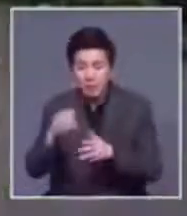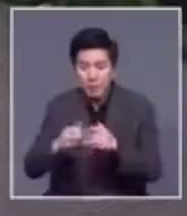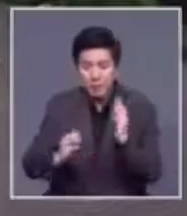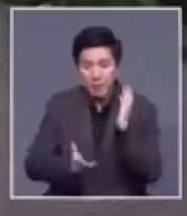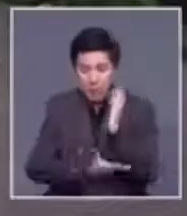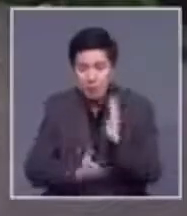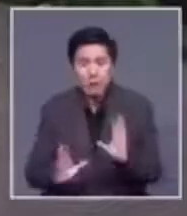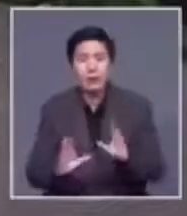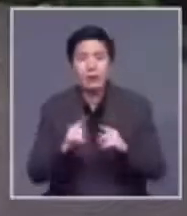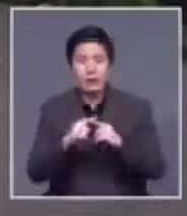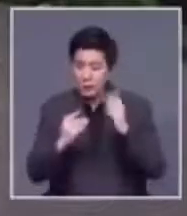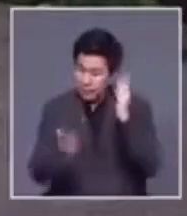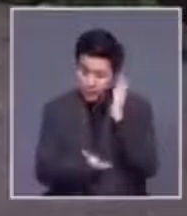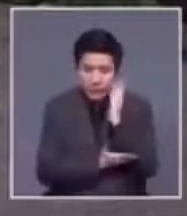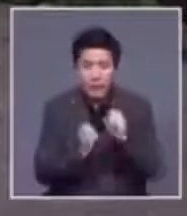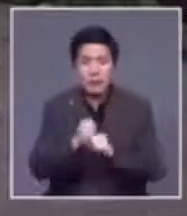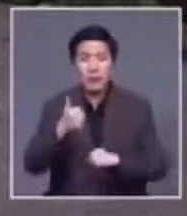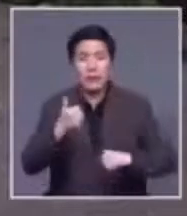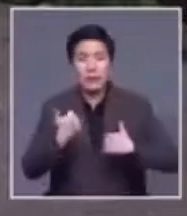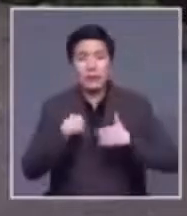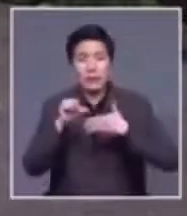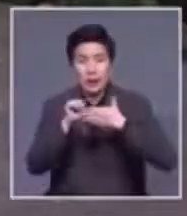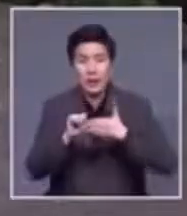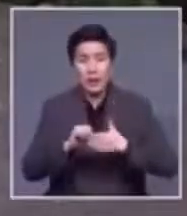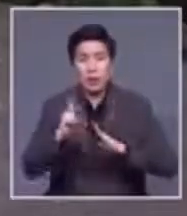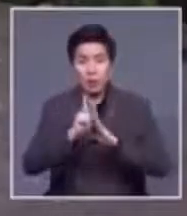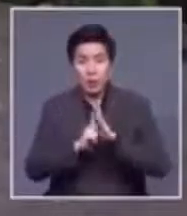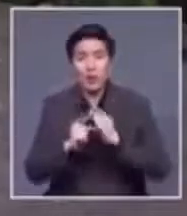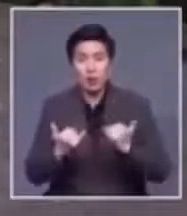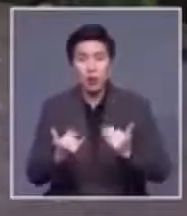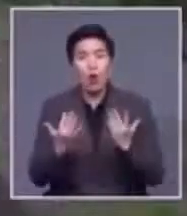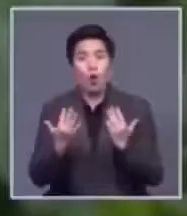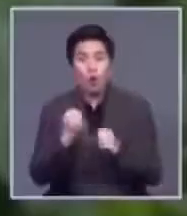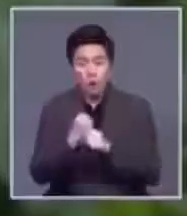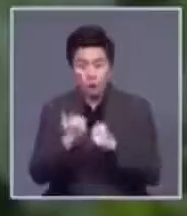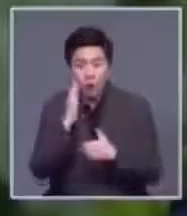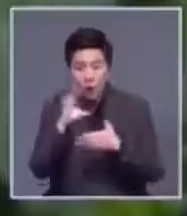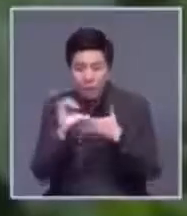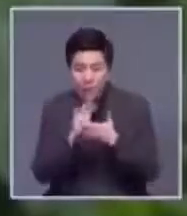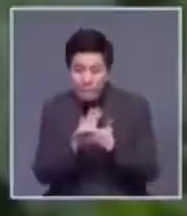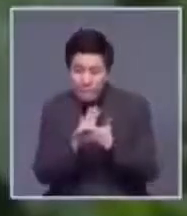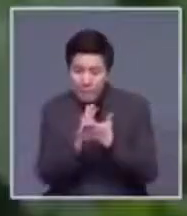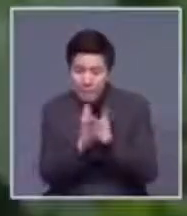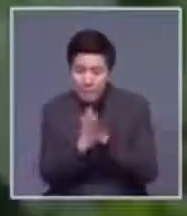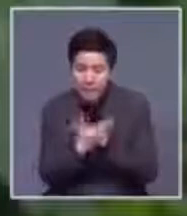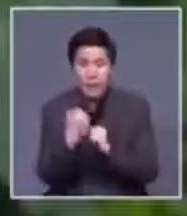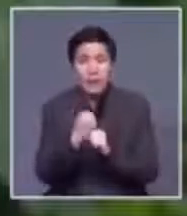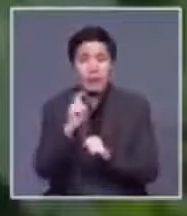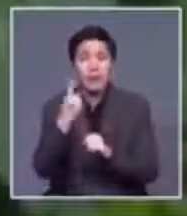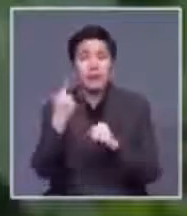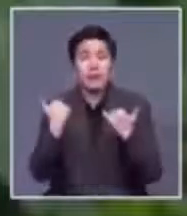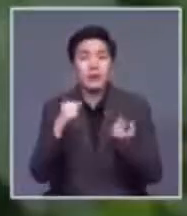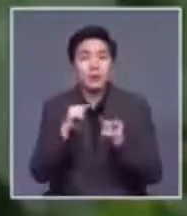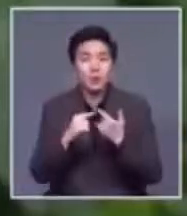ดแล้วตัดขายได้ตั้งแต่ก่อนเลยวันนี้กำลังแก้ไขอยู่นะครับทั้งหมดเนี่ยครับ อันนี้ก็คือเป็นการปรับปรุงแล้วก็ให้เกิดความทันสมัยกับยุคในปั